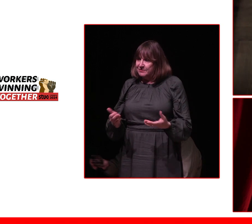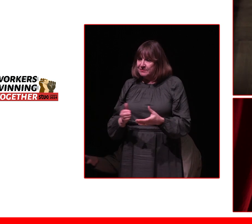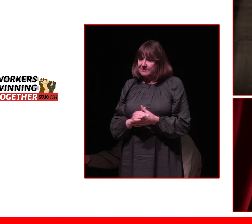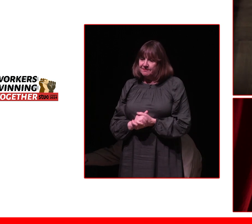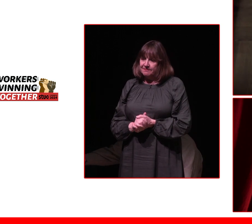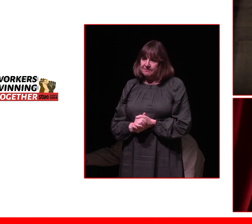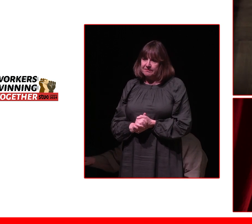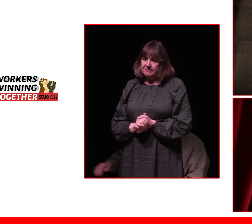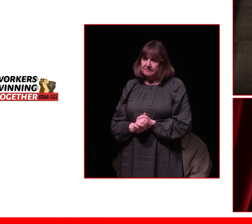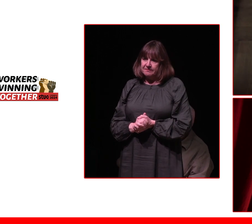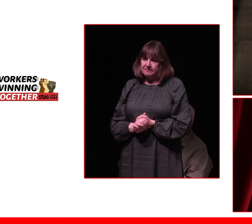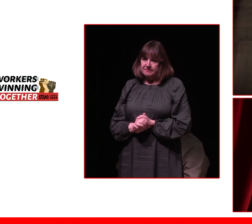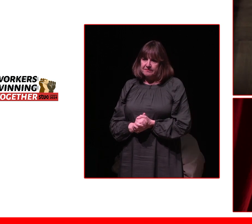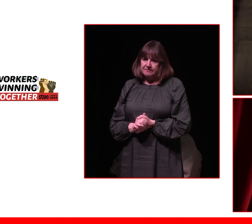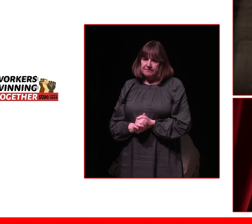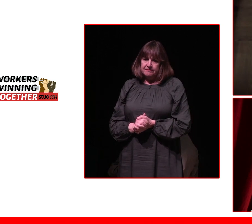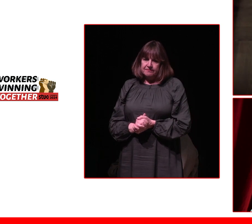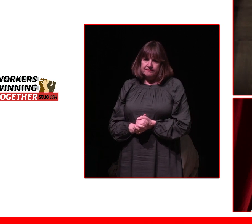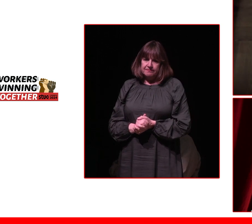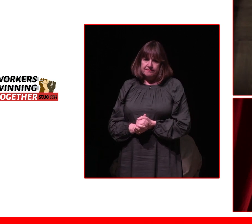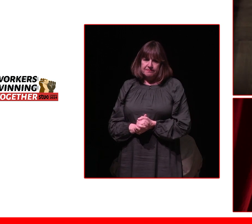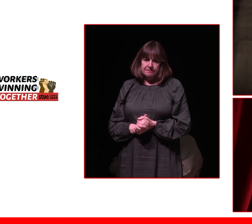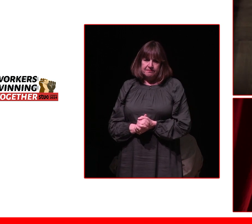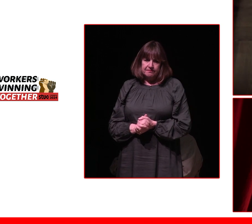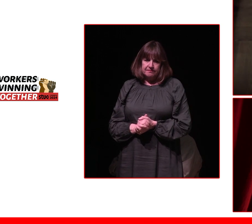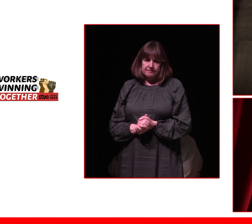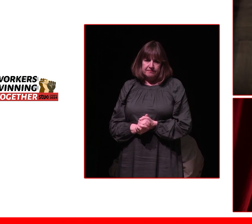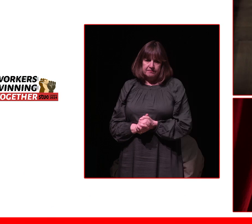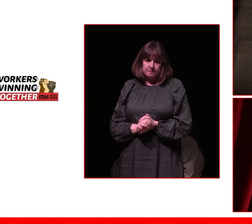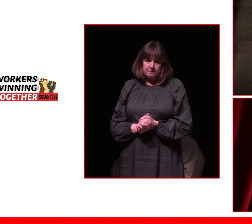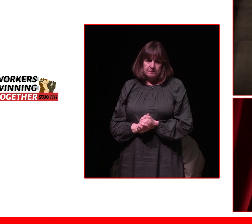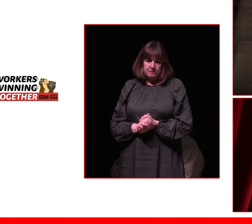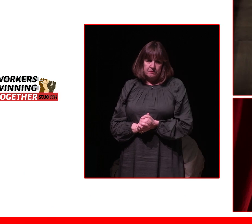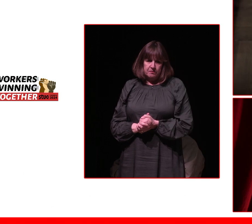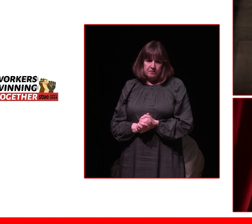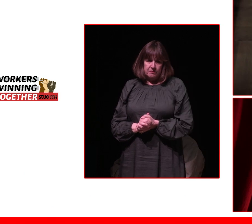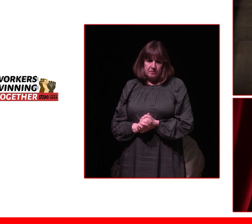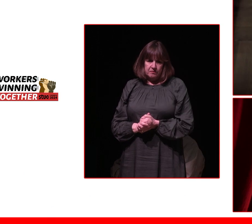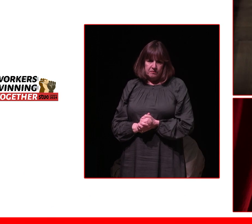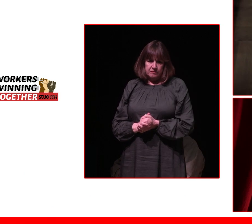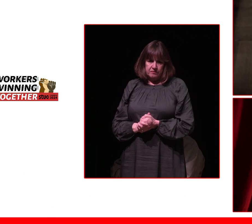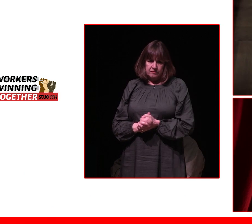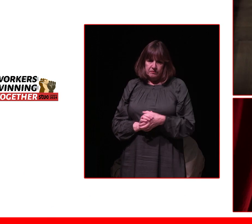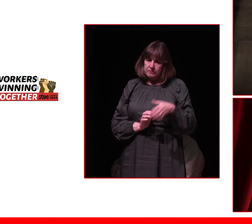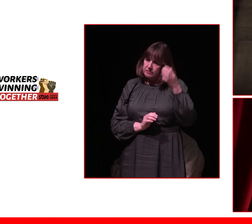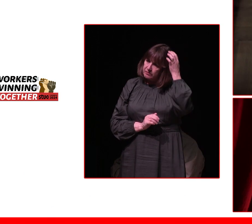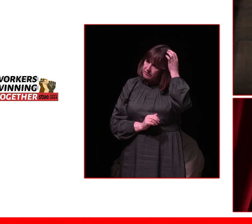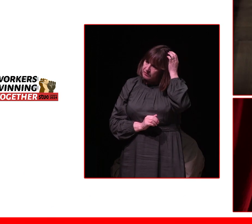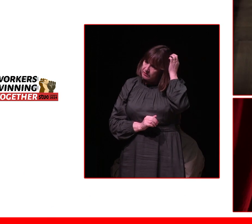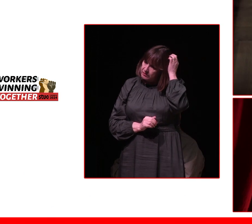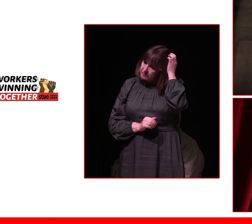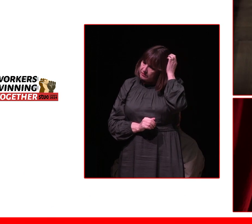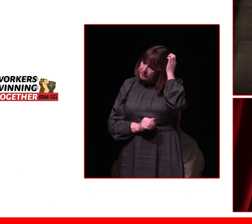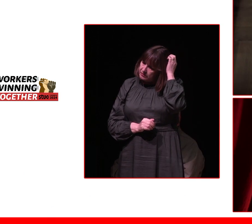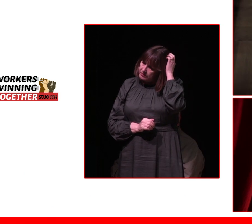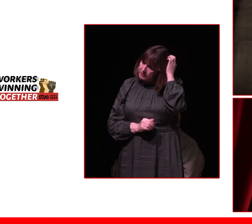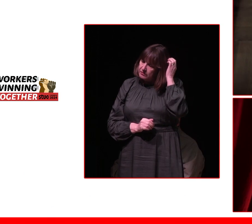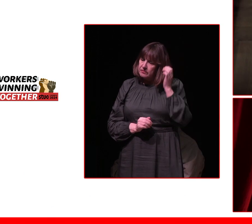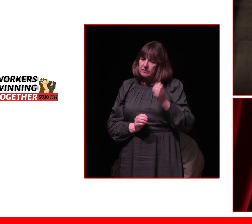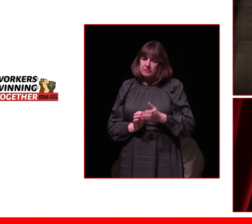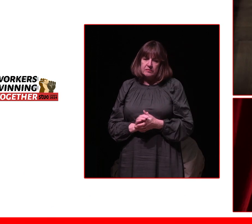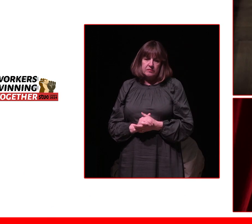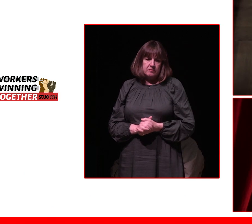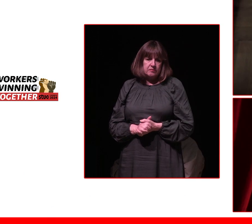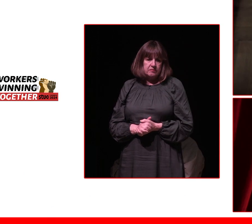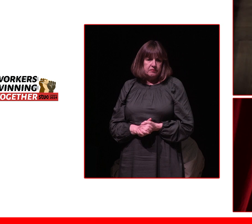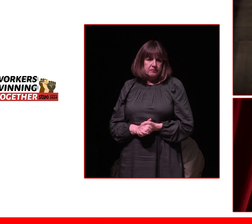اليوم عدا ما يقوم به هذا الاحتلال من حرمان من حليب الأطفال،